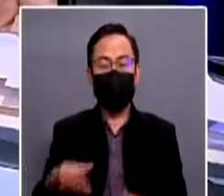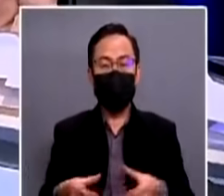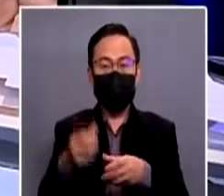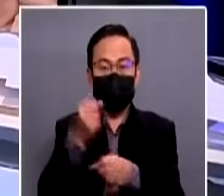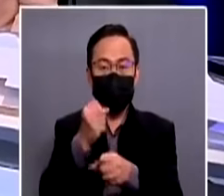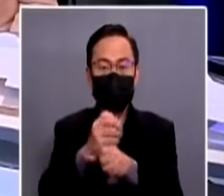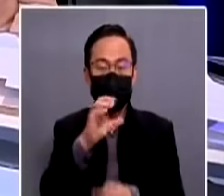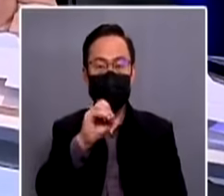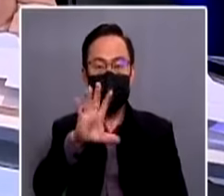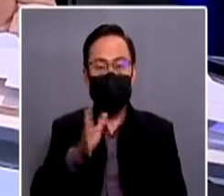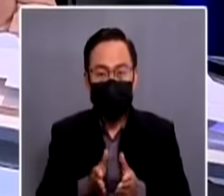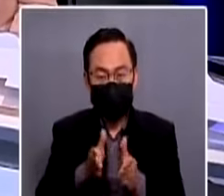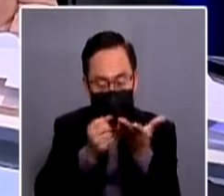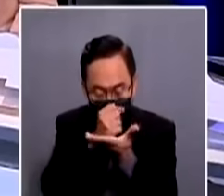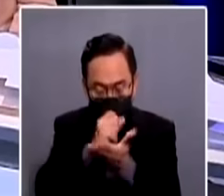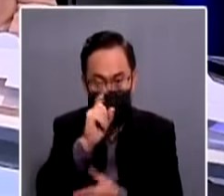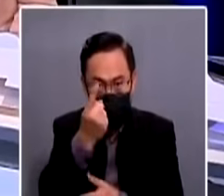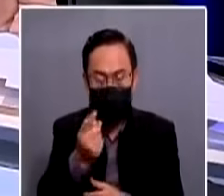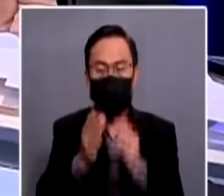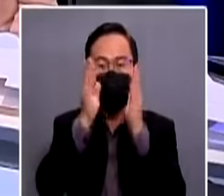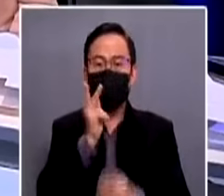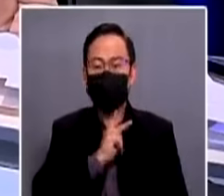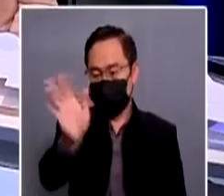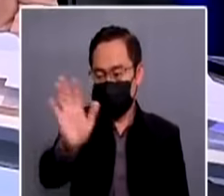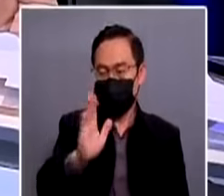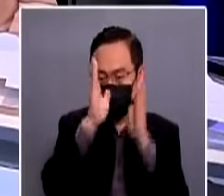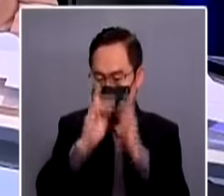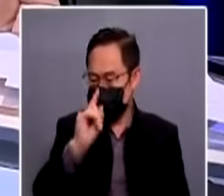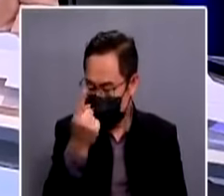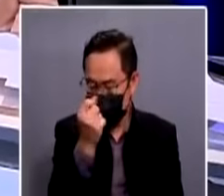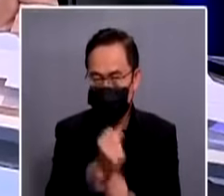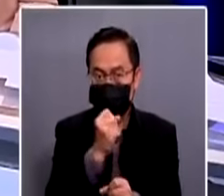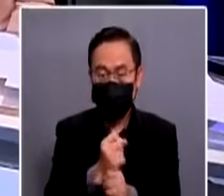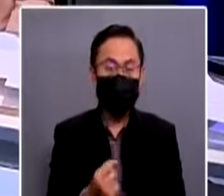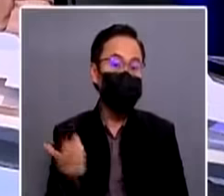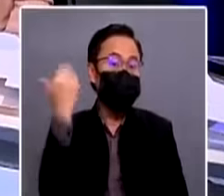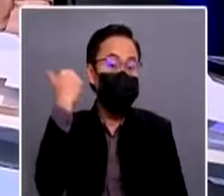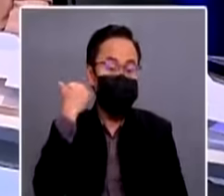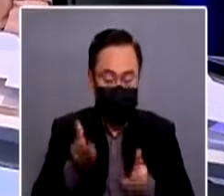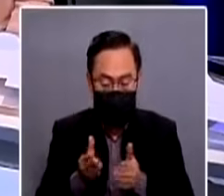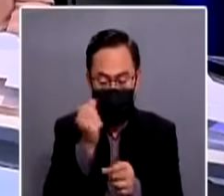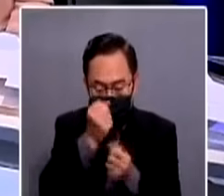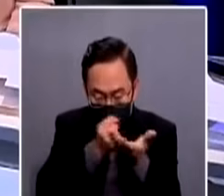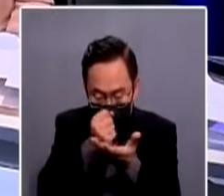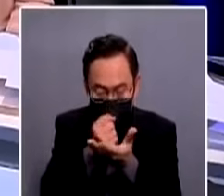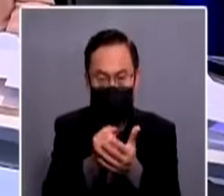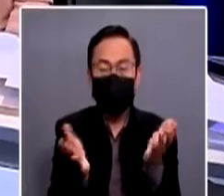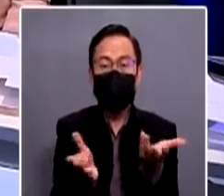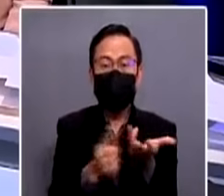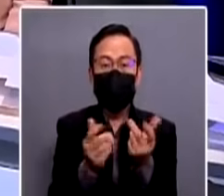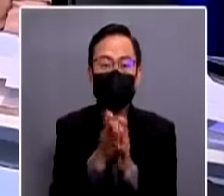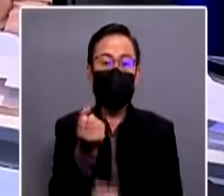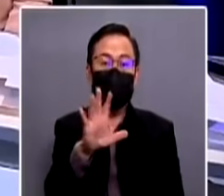05ขึ้นมาใหม่8นายโดยที่ไม่มีชุดเดิมอยู่แล้วนะคุณผู้ชมนะประเด็นที่ต้องตามต่อก็คือเรื่องของยาเสพติดที่ไปตรวจเจอในคอนโด